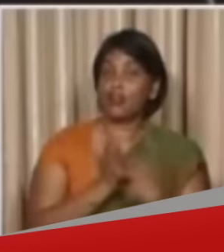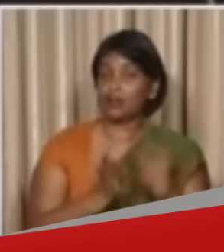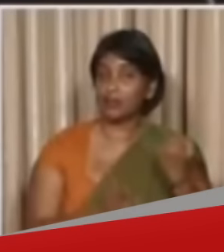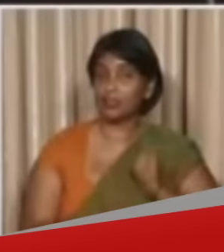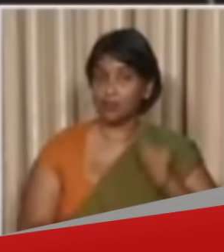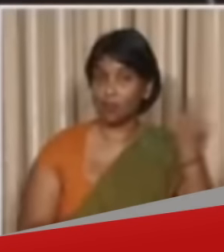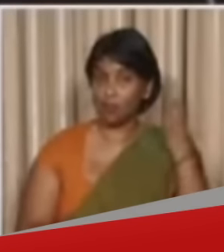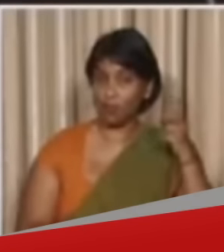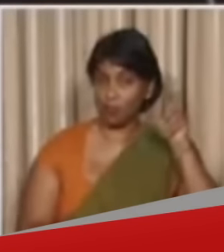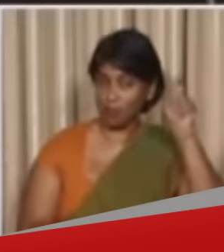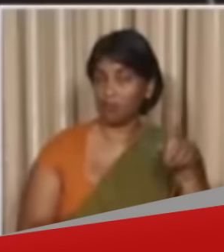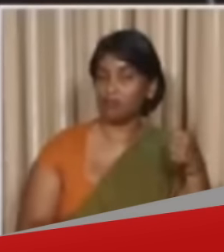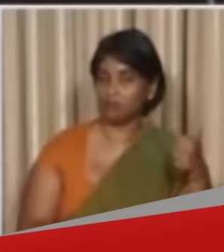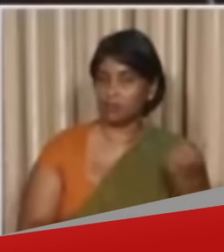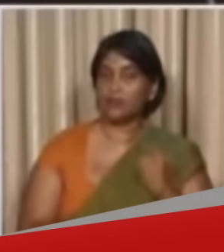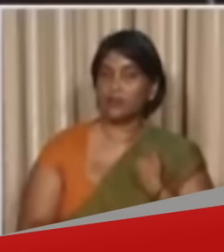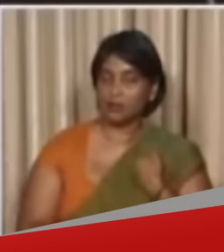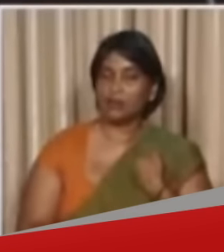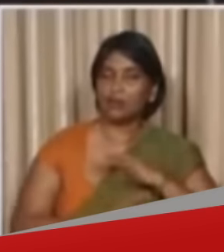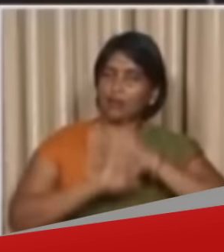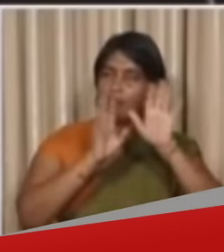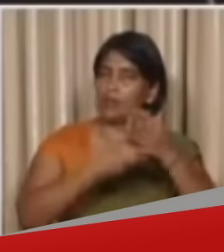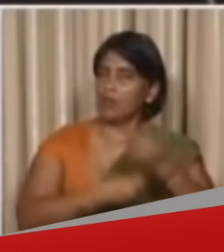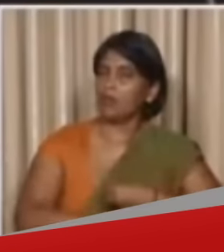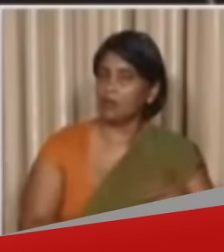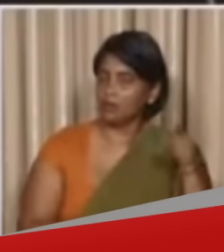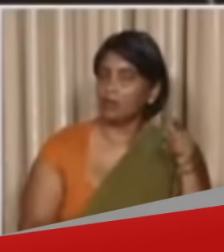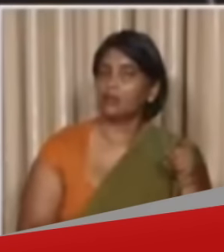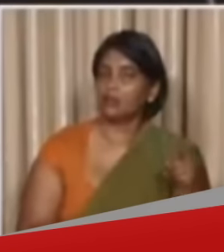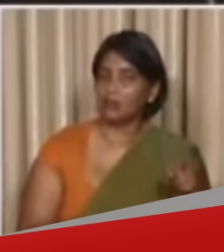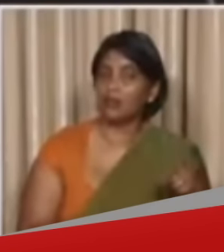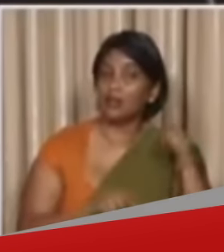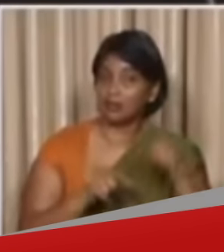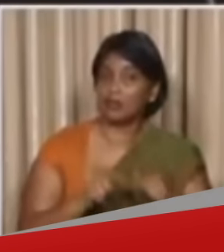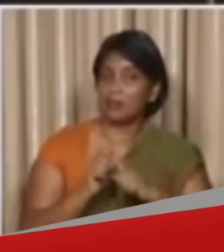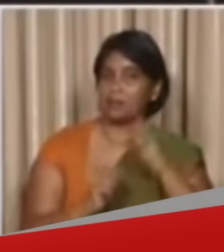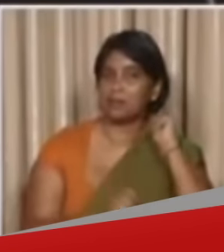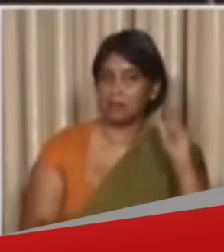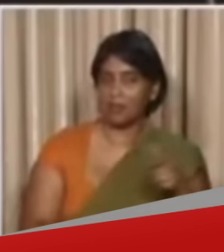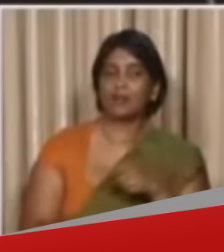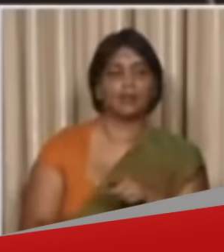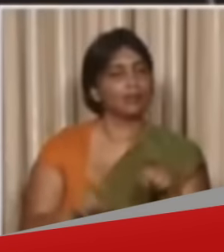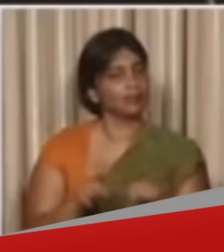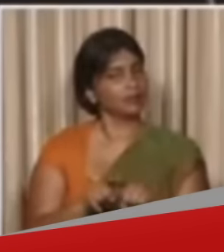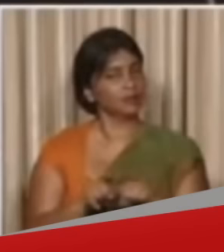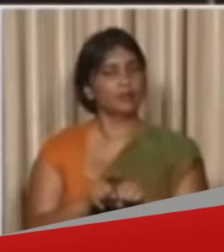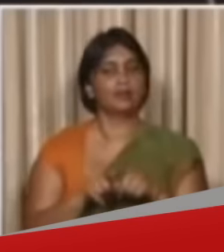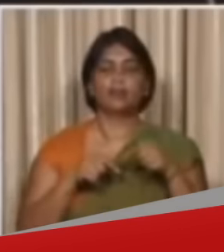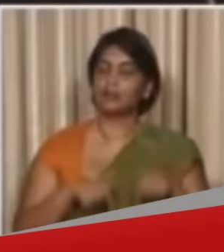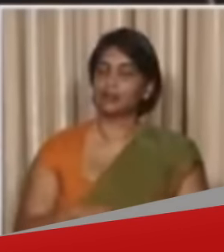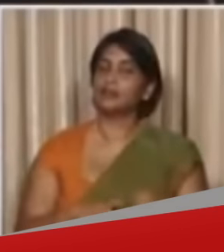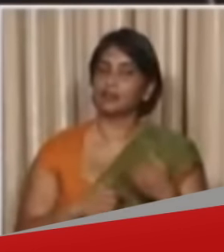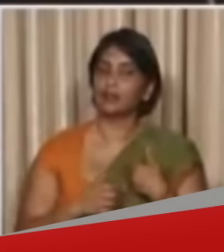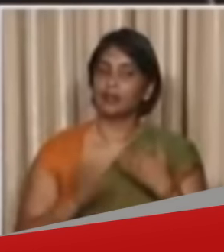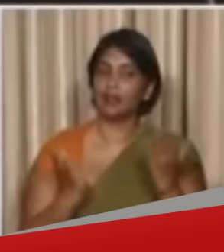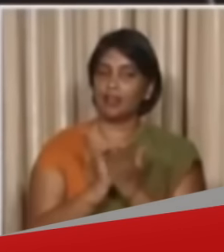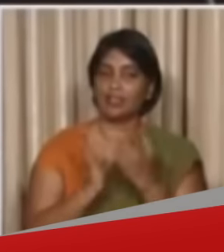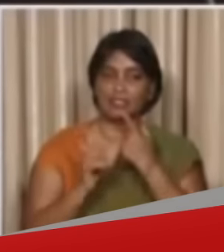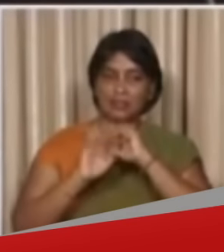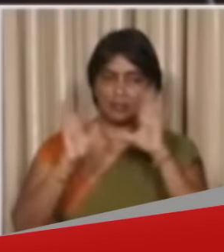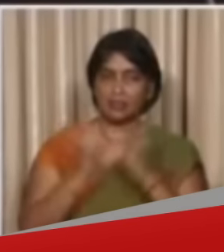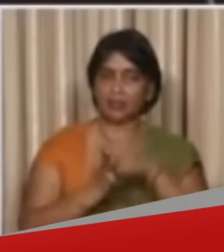හොඳ දොස්තරලව එයාලගේ ආත්මය විනාශ කරපු අයට දැන් වන්දි හම්බෙලා තියෙනවා ඒ වගේම දැන් මම කොලෙක හාෆ් විසි